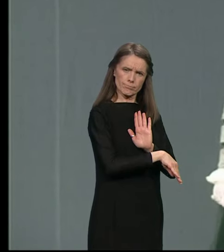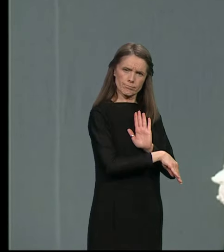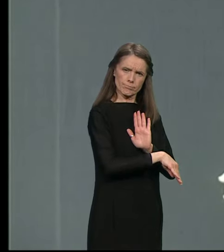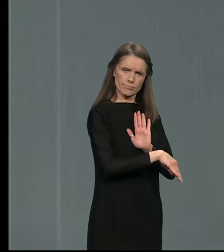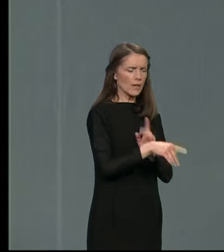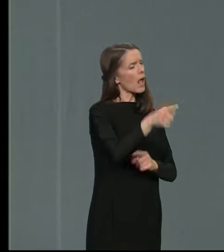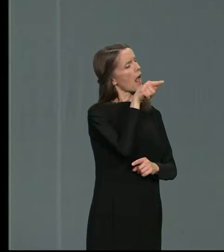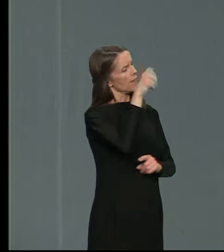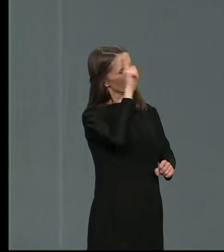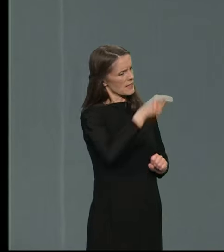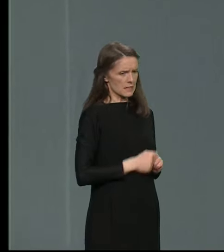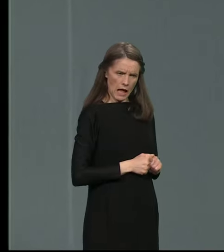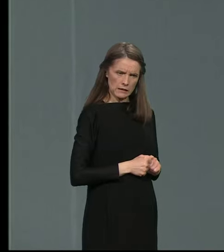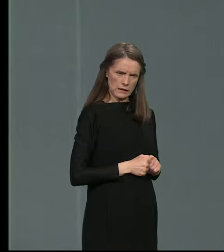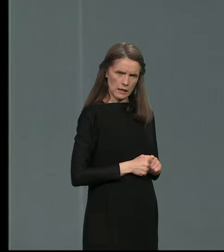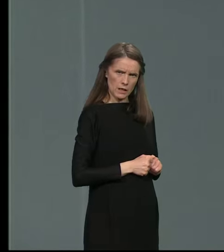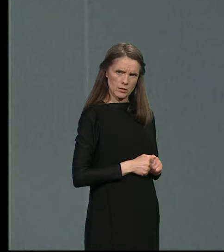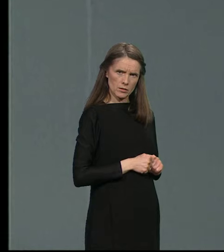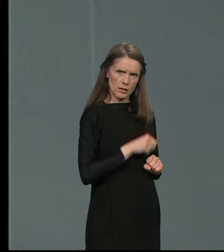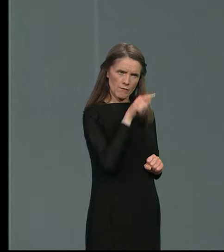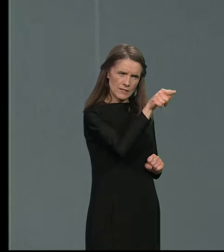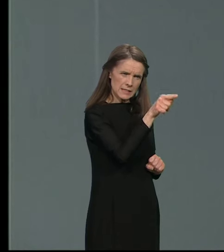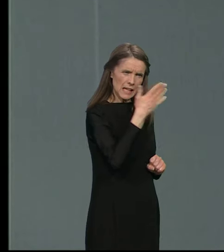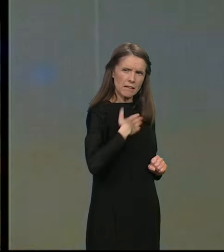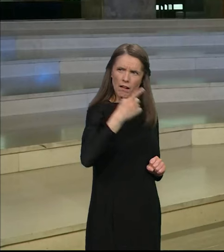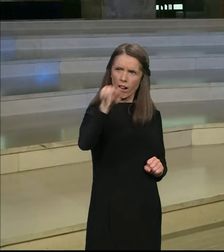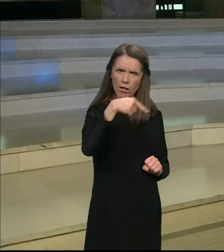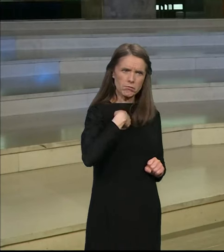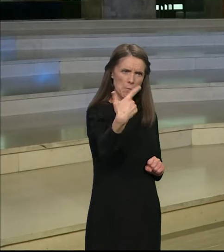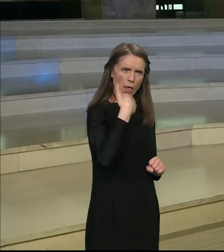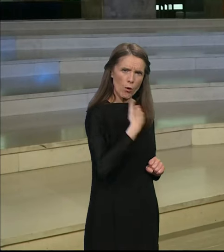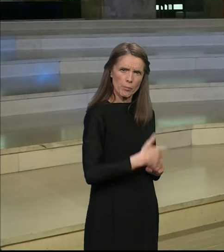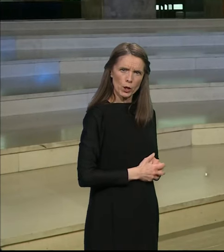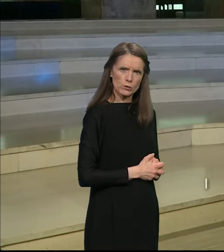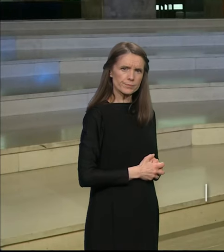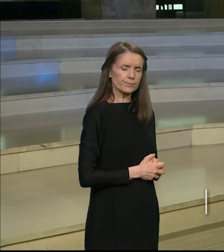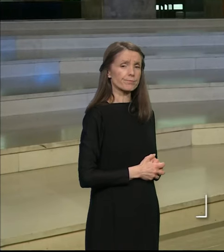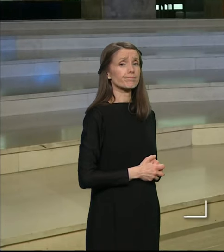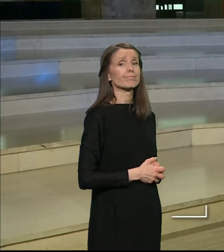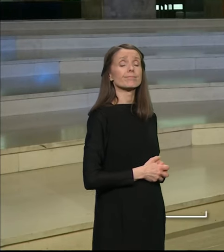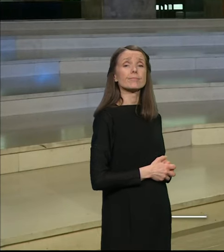vi znate da ste na mene hteli poslati ubice. Ispod svega toga stoji vaš onaj